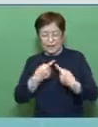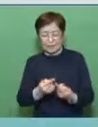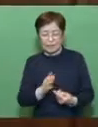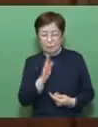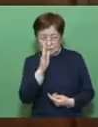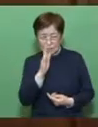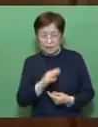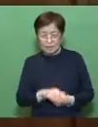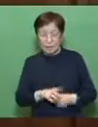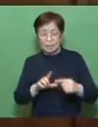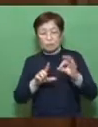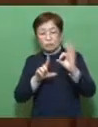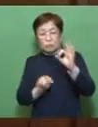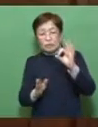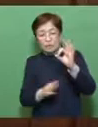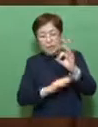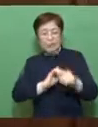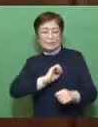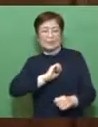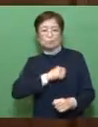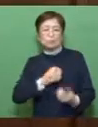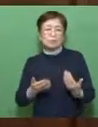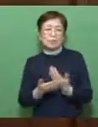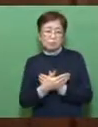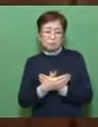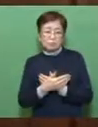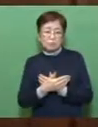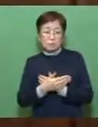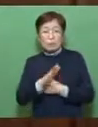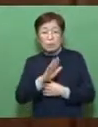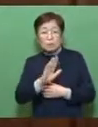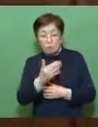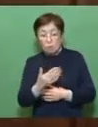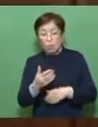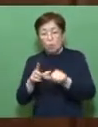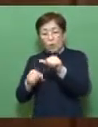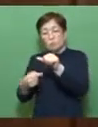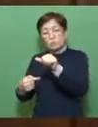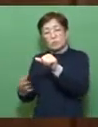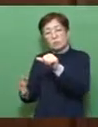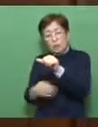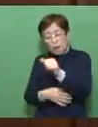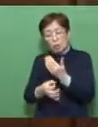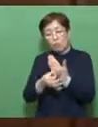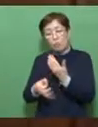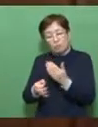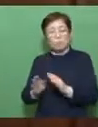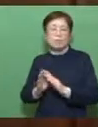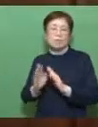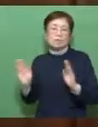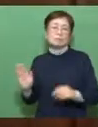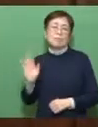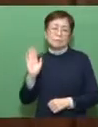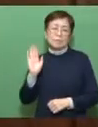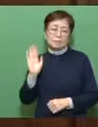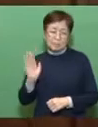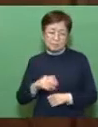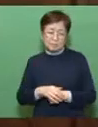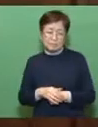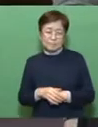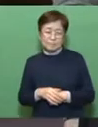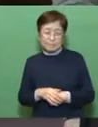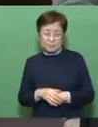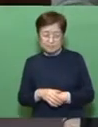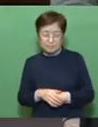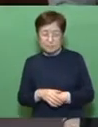もう義務化され10月が義務化しますが5月1日からはいあの保険自身ははいえ動き出しますあ